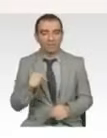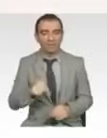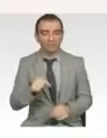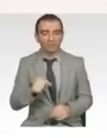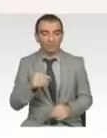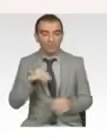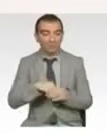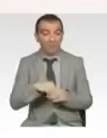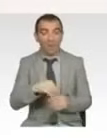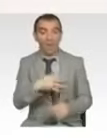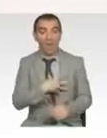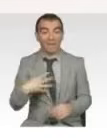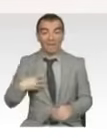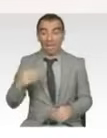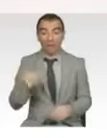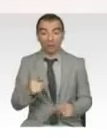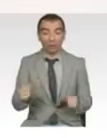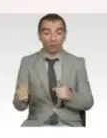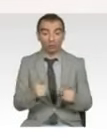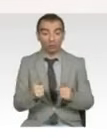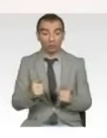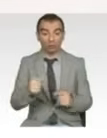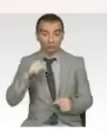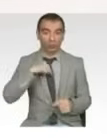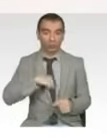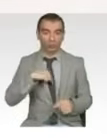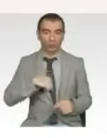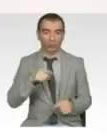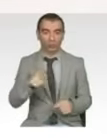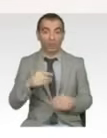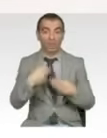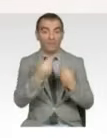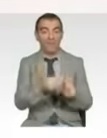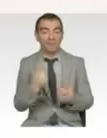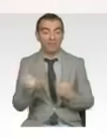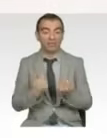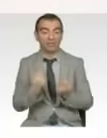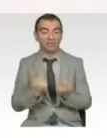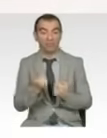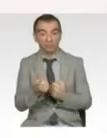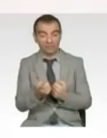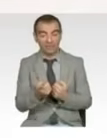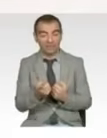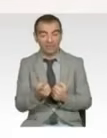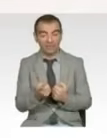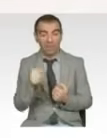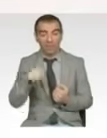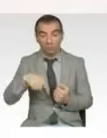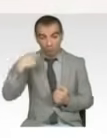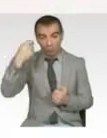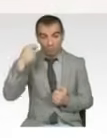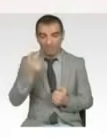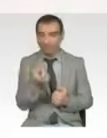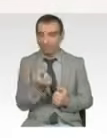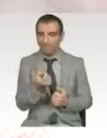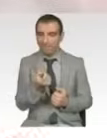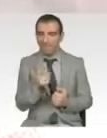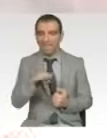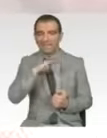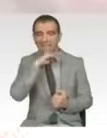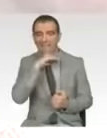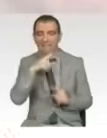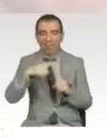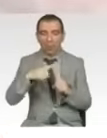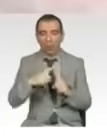çok önemliydi. Anne çocuk duygusunu evet, vermeye çalışmıştık. Bu filmde biraz daha dede